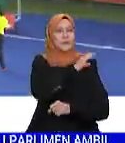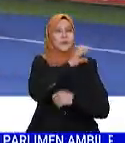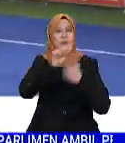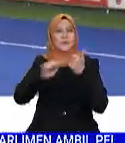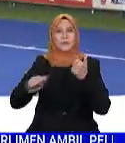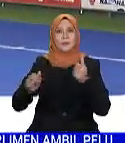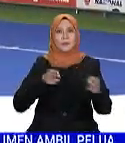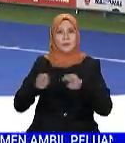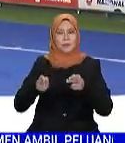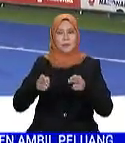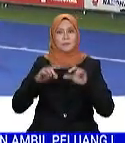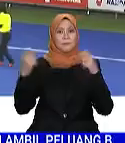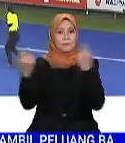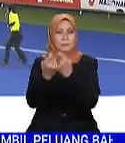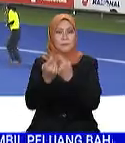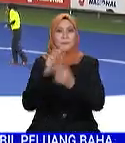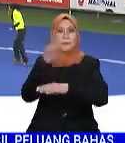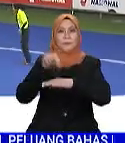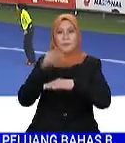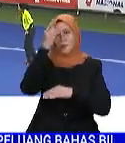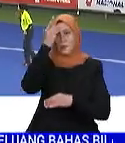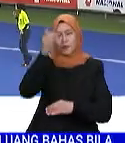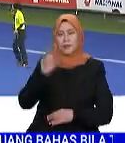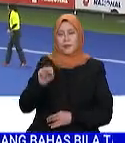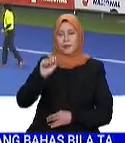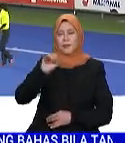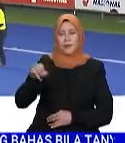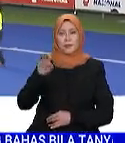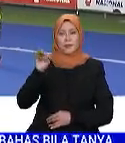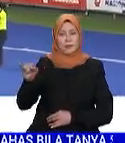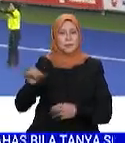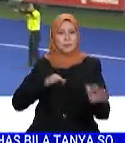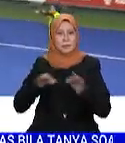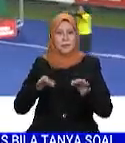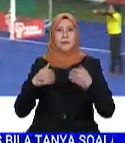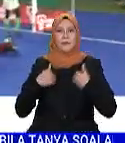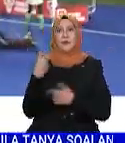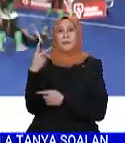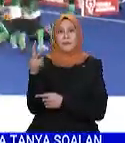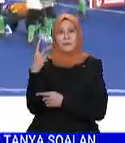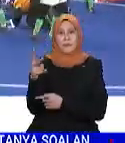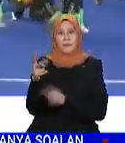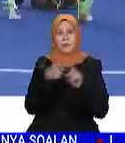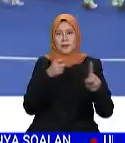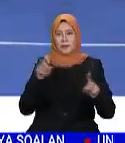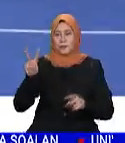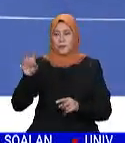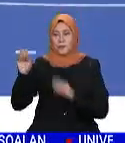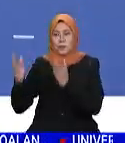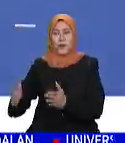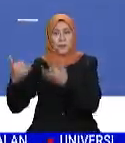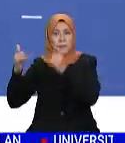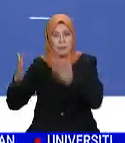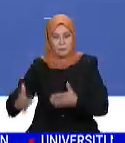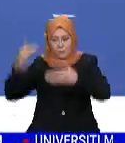jawatan kuasa pengurusan pasukan kebangsaan Datuk Najmi Razak menjelaskan seramai 12 daripada 20 pemain